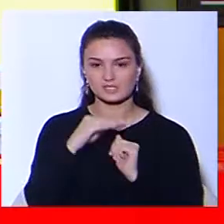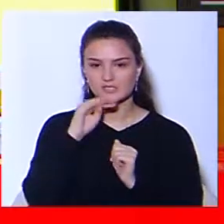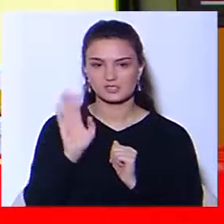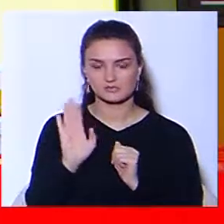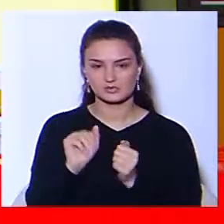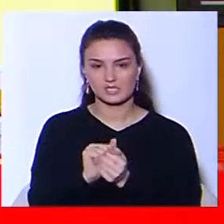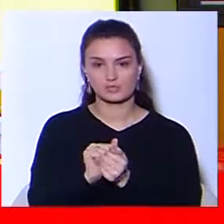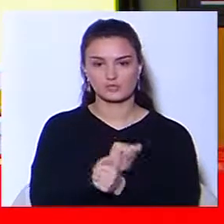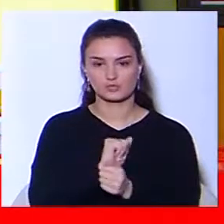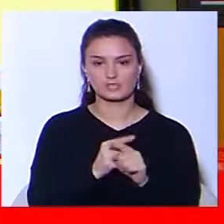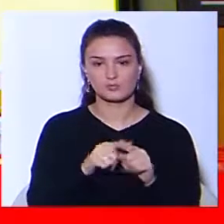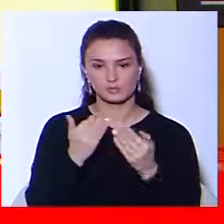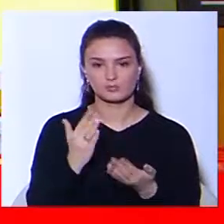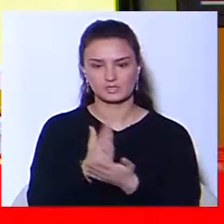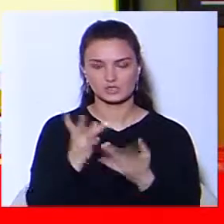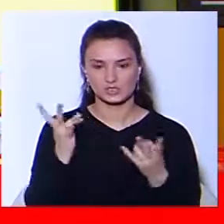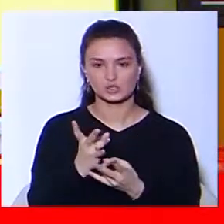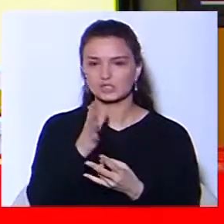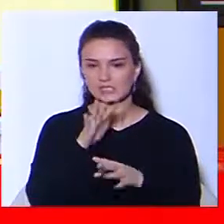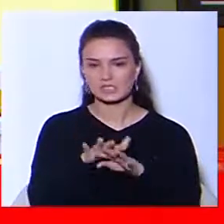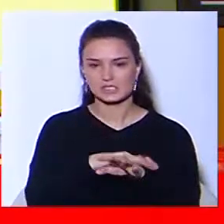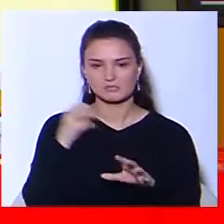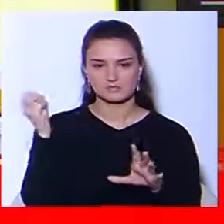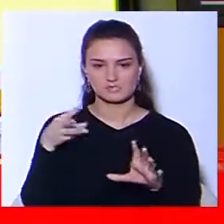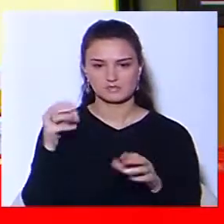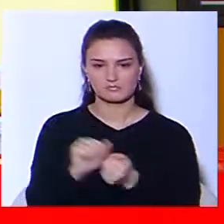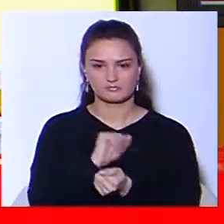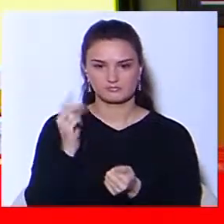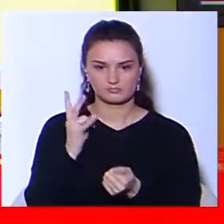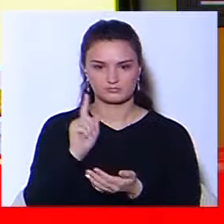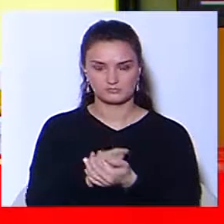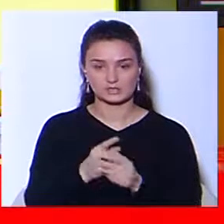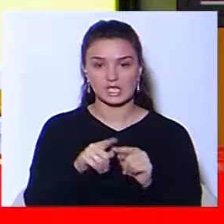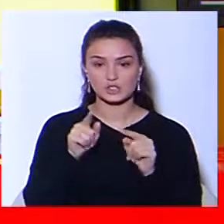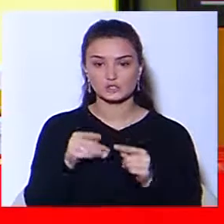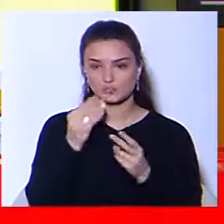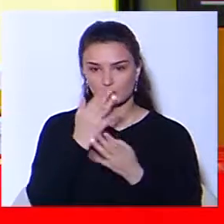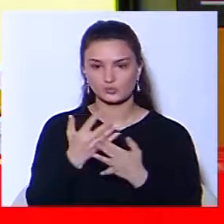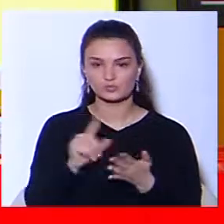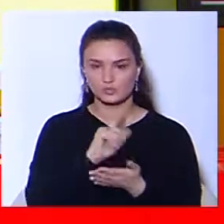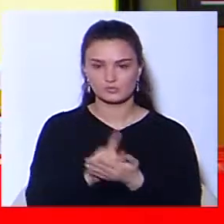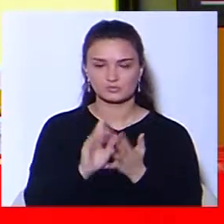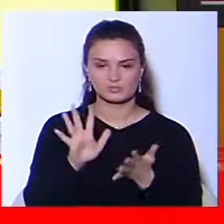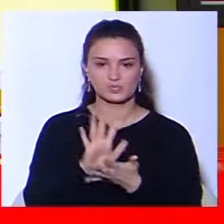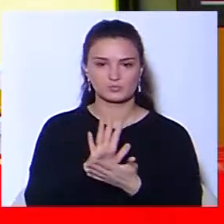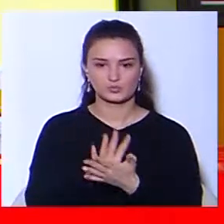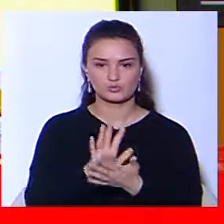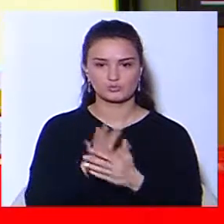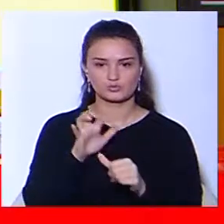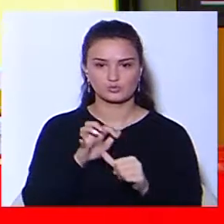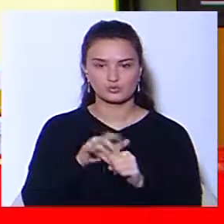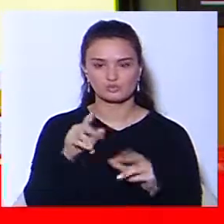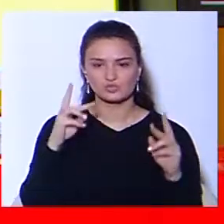არასაკმარისად გამოაშრობთ, ამიტომ არის საჭირო, რომ დიდ ხანს მზეზე გამოშრეს. მაშინ ეს პროდუქტიც ასევე იქნება დაბინძურებული სოკოთი და